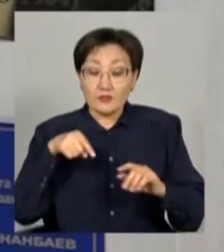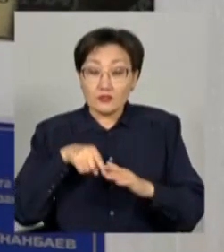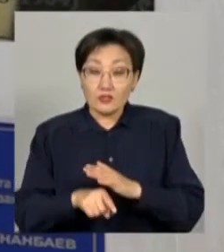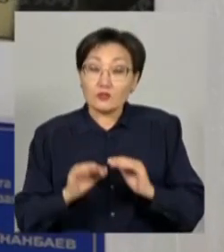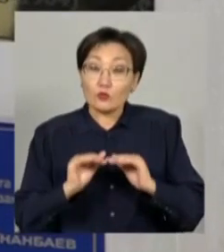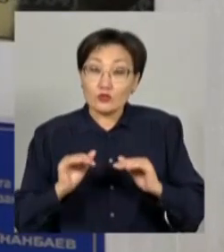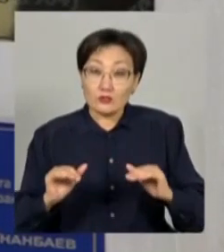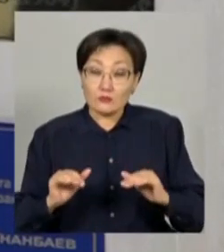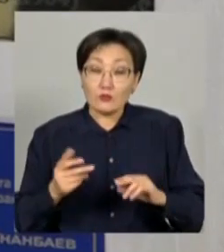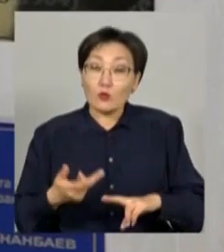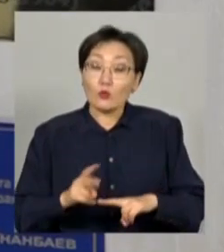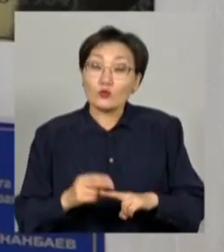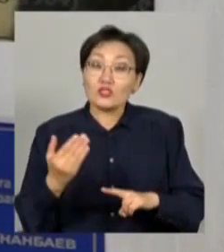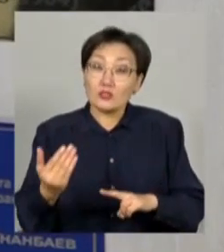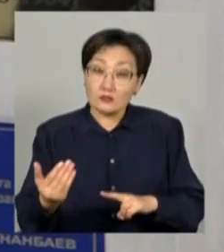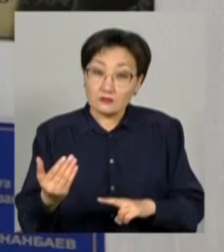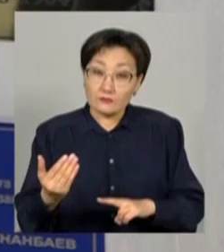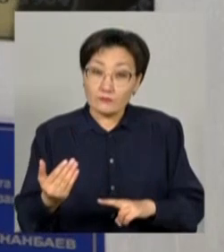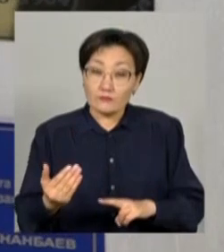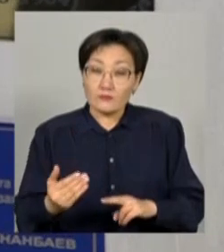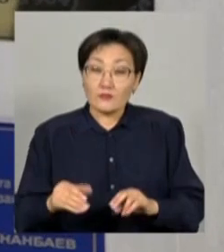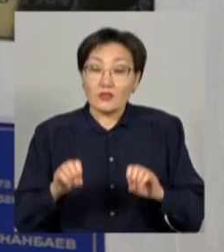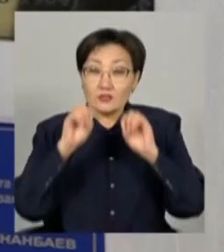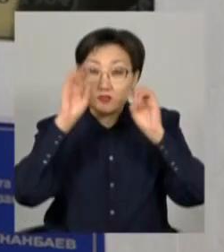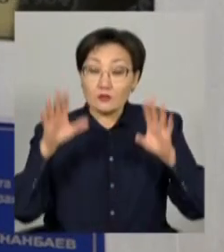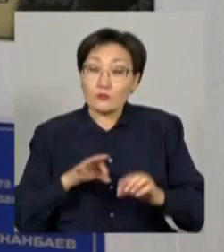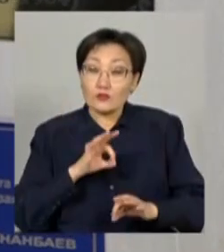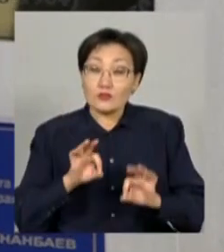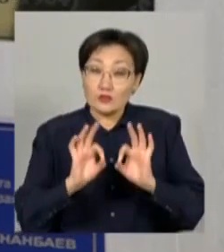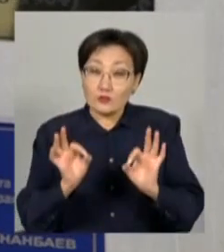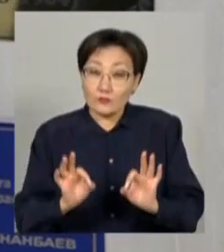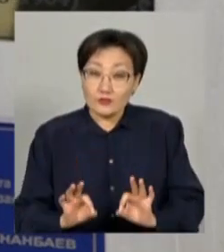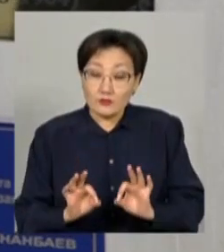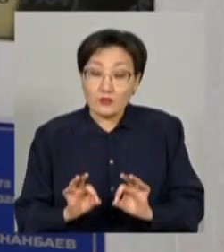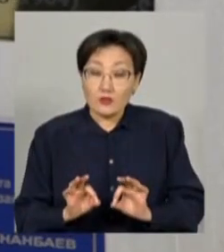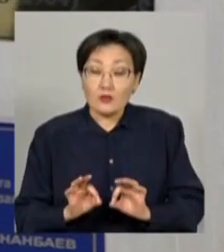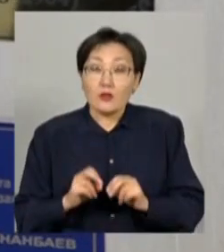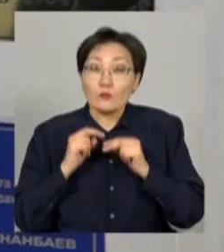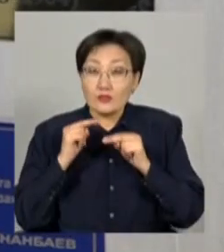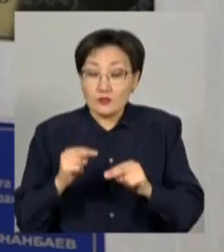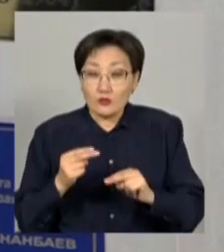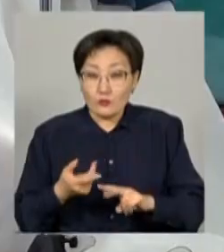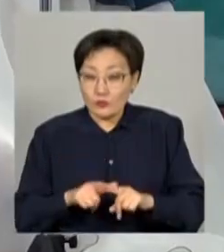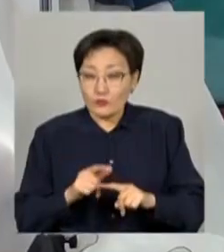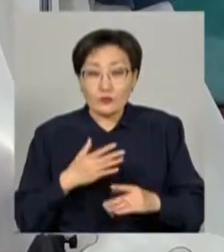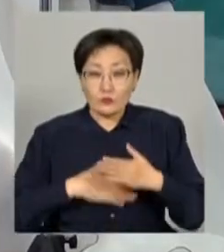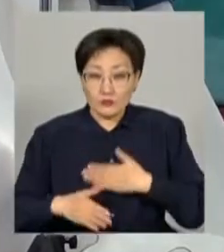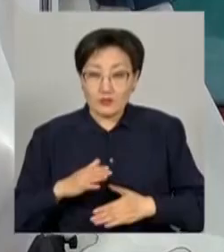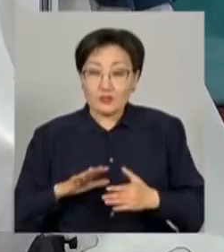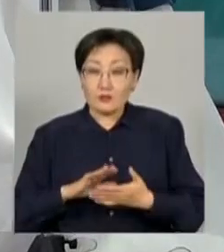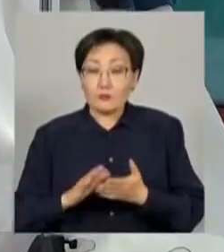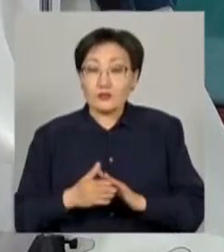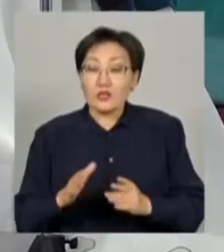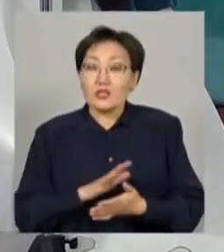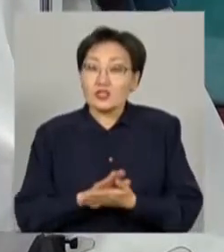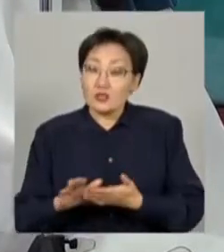жүрген оқушылар. Ал осылардың киелі өнерге, атамұра, ақсүйек өнерге бет бұруы әрине бізді қуантады. Шын